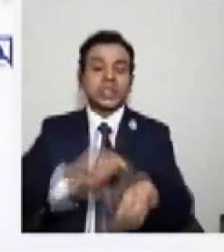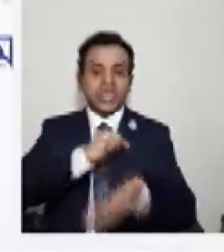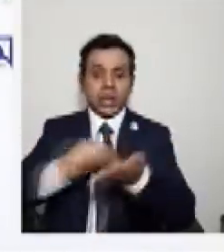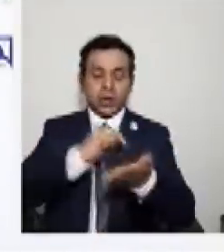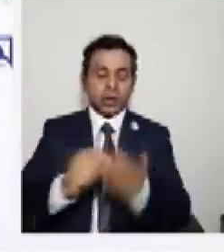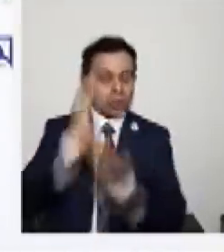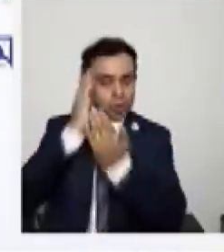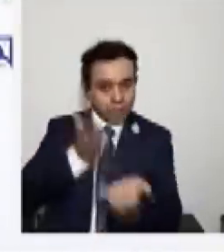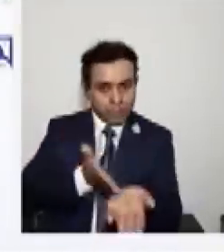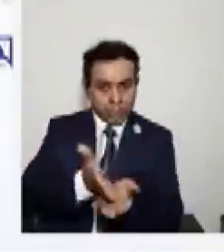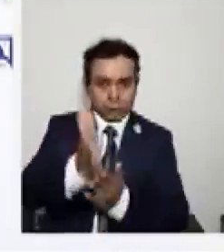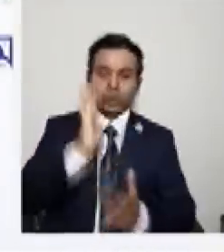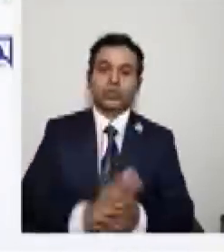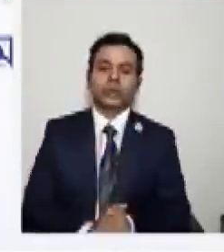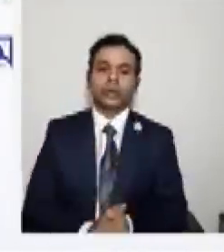সকলকে আবার অনুরোধ করব,